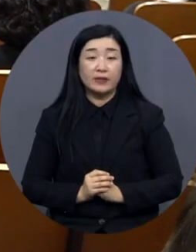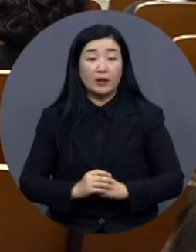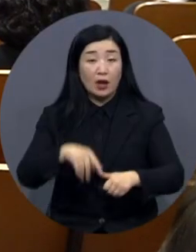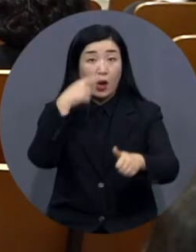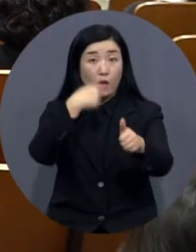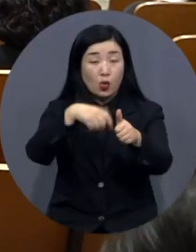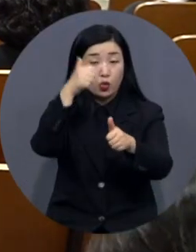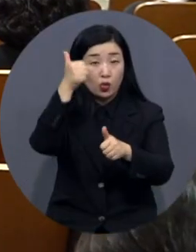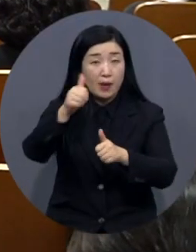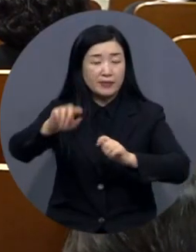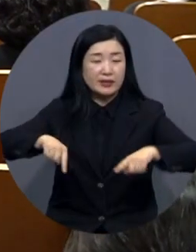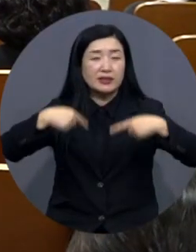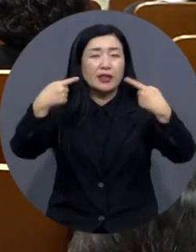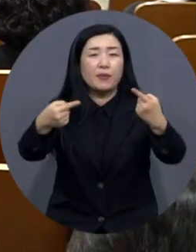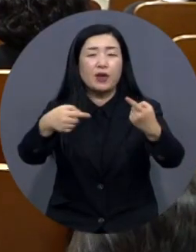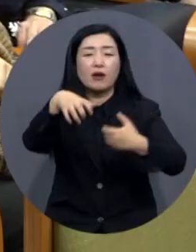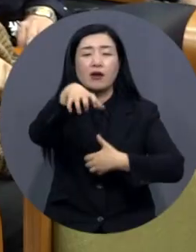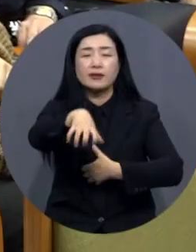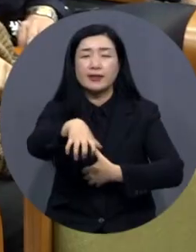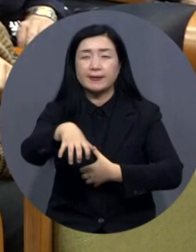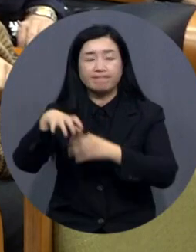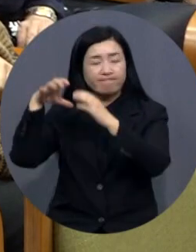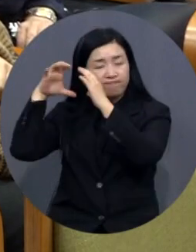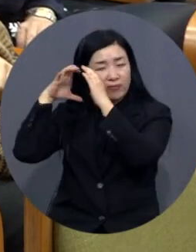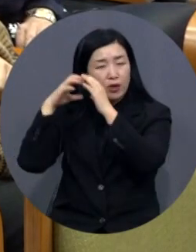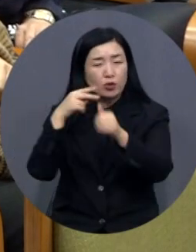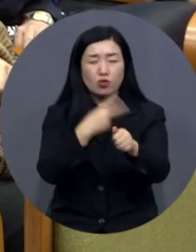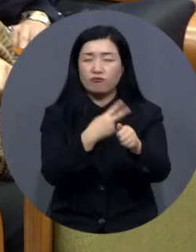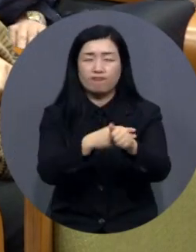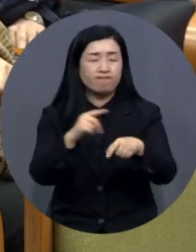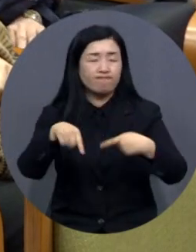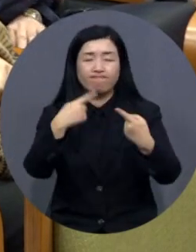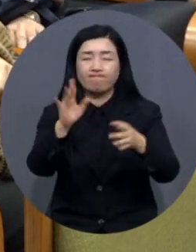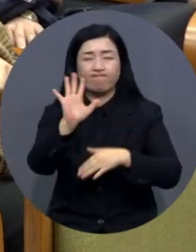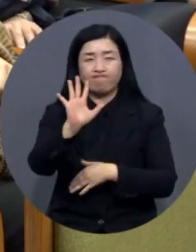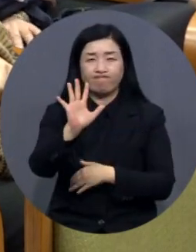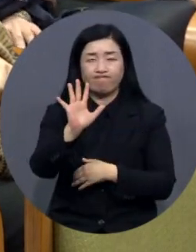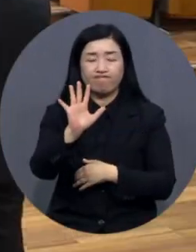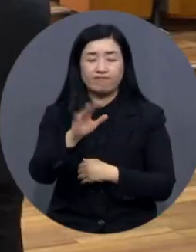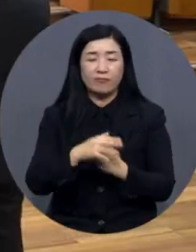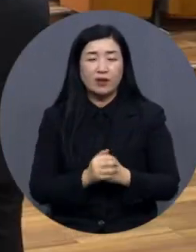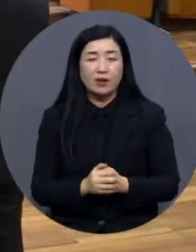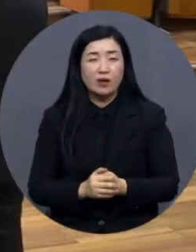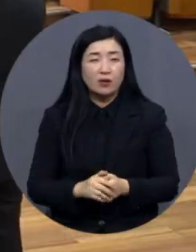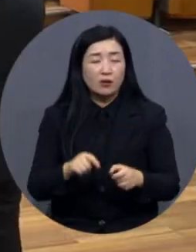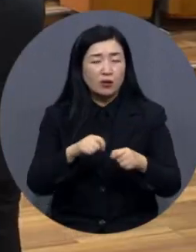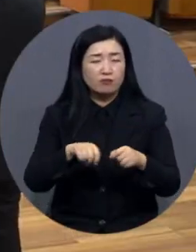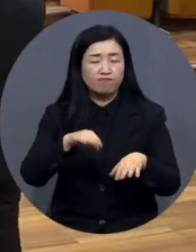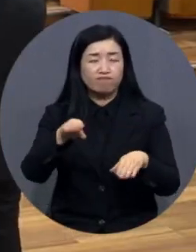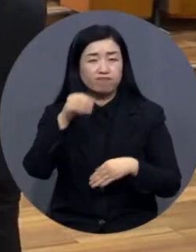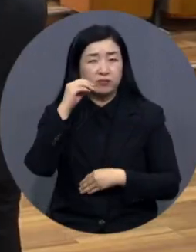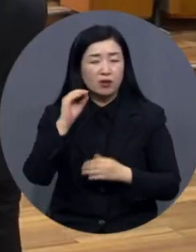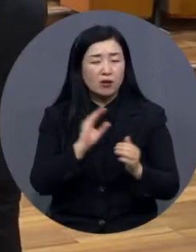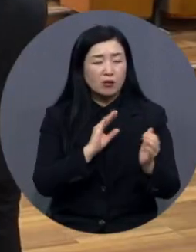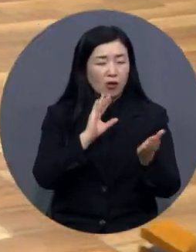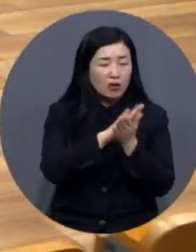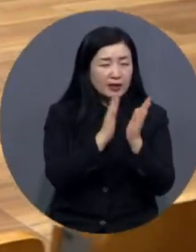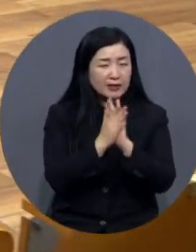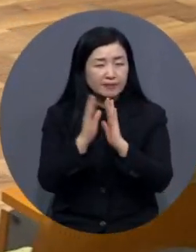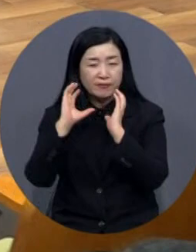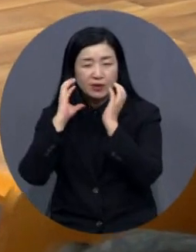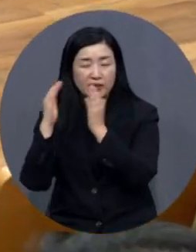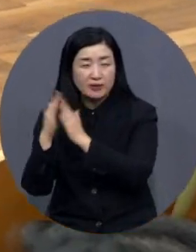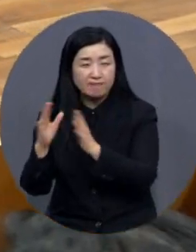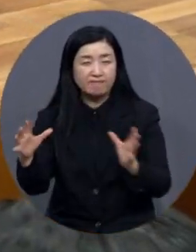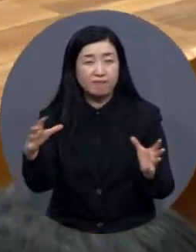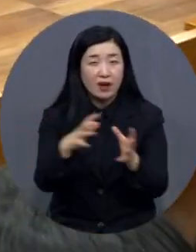교육감이 참석해 현장의 목소리를 듣지 않으면 교사들도 불참하겠다며 파행이 예고됐던 유보통합 소통회장.